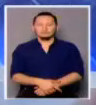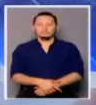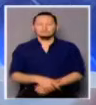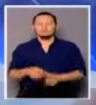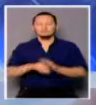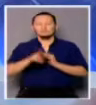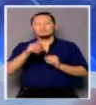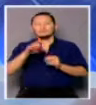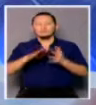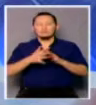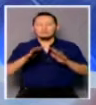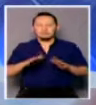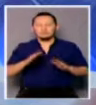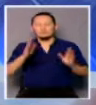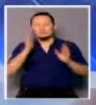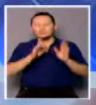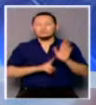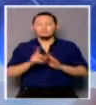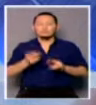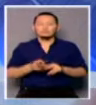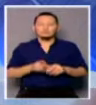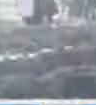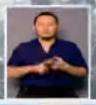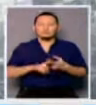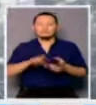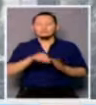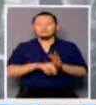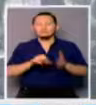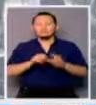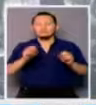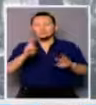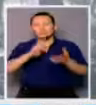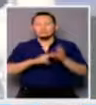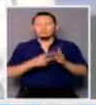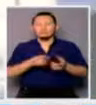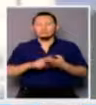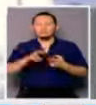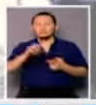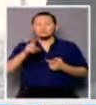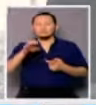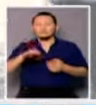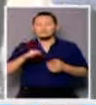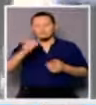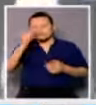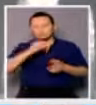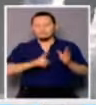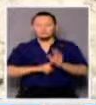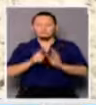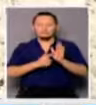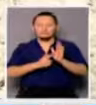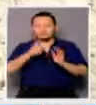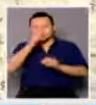Махамбет ауданда сенбілік өтті. Бұл жолы елді мекендерді көгалдандыру жұмыстары қолға алынды. Махамбет ауылындағы жасыл желек сонау 70-ші